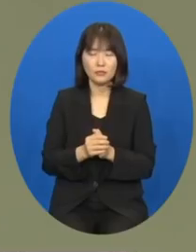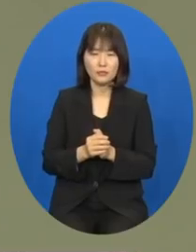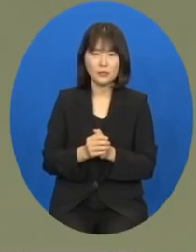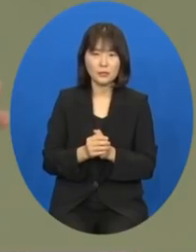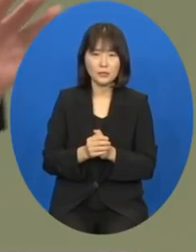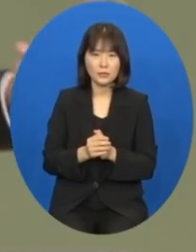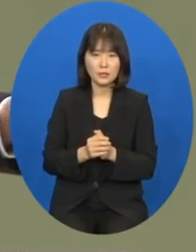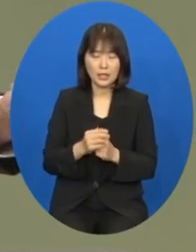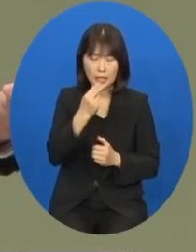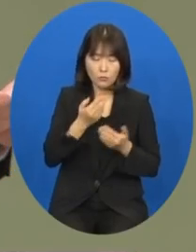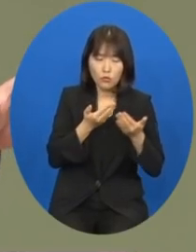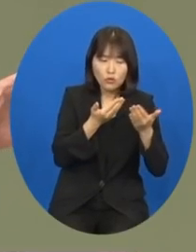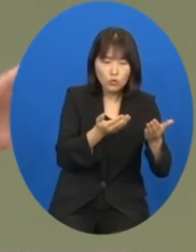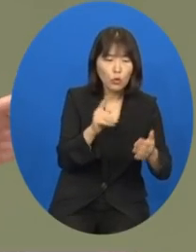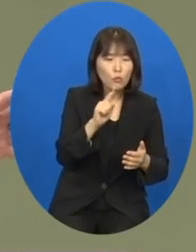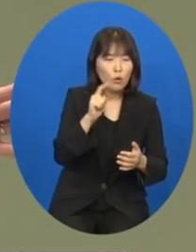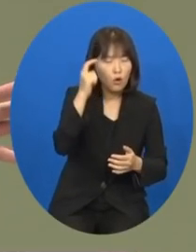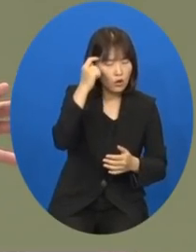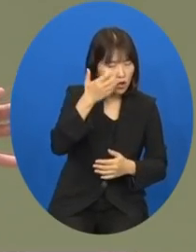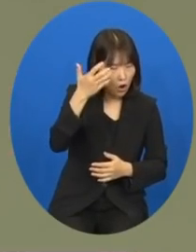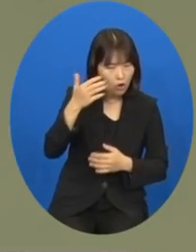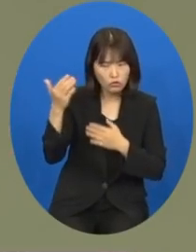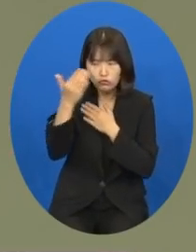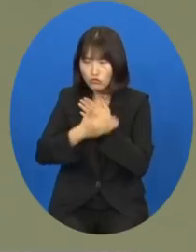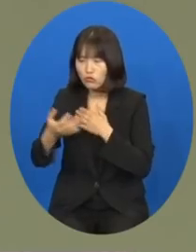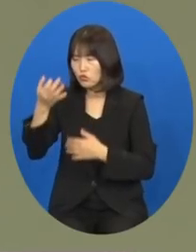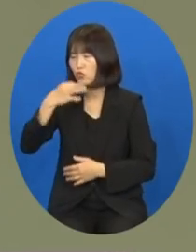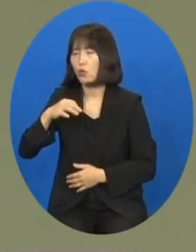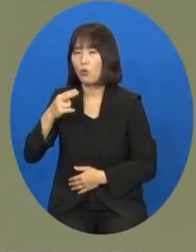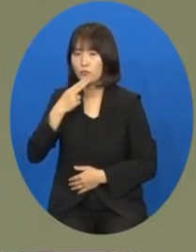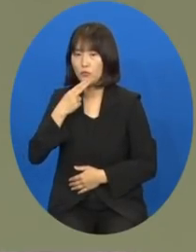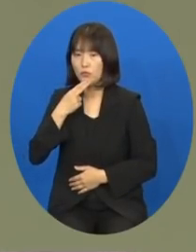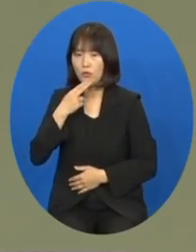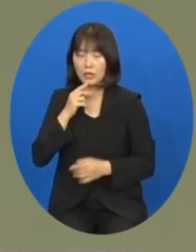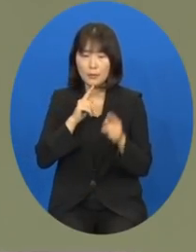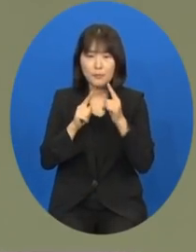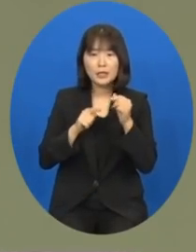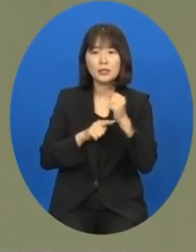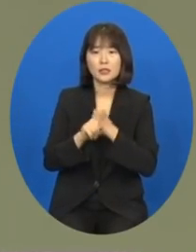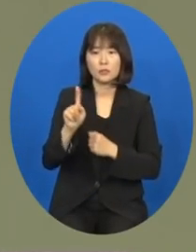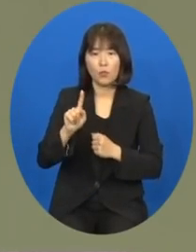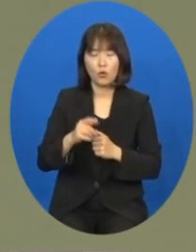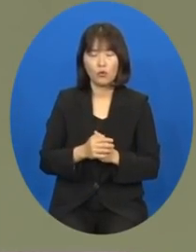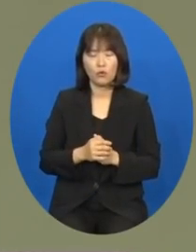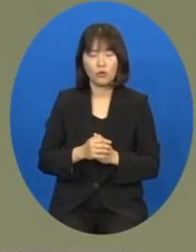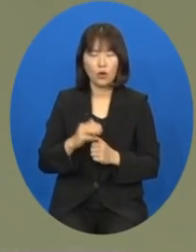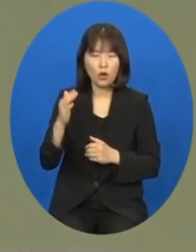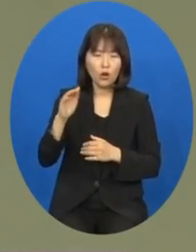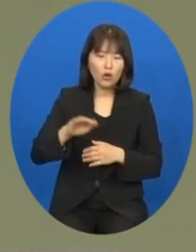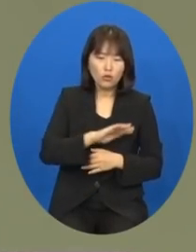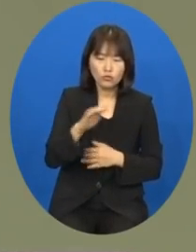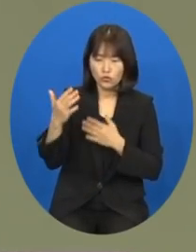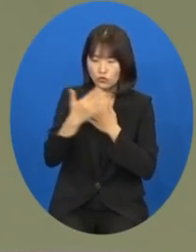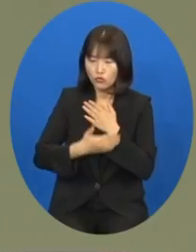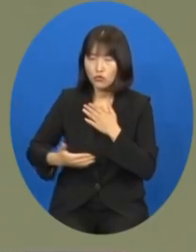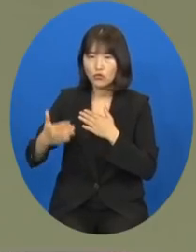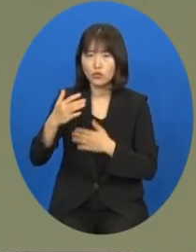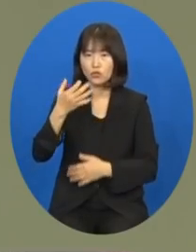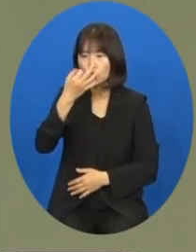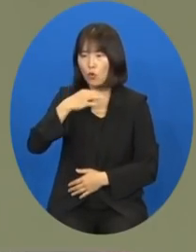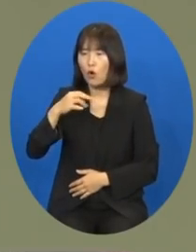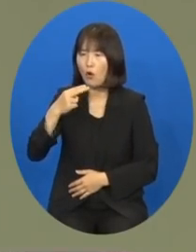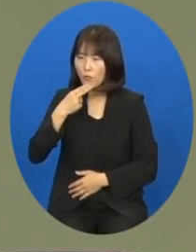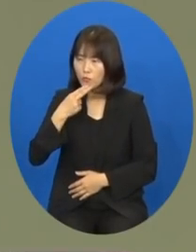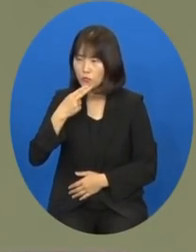유군 소용이 없다 라고 하셨어요 이 말은 우리 육신 있을 때 없다거나 빵 이라던가 이런 물질이 음식이